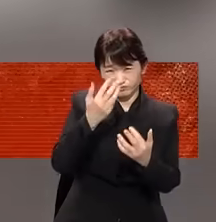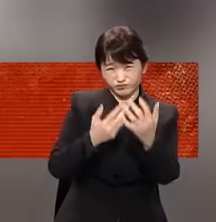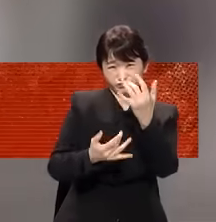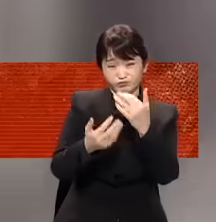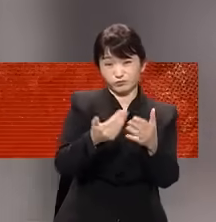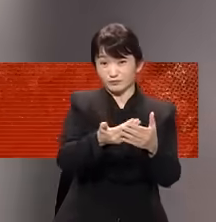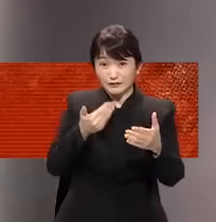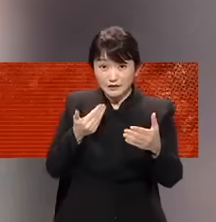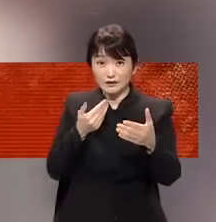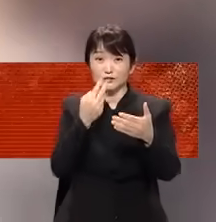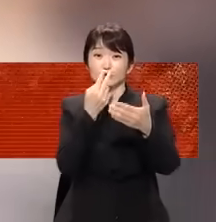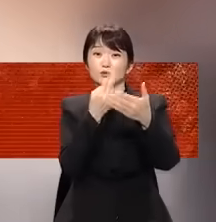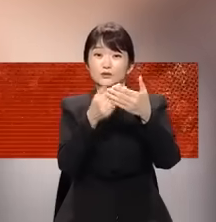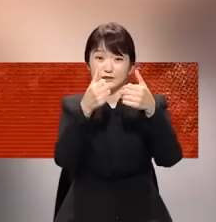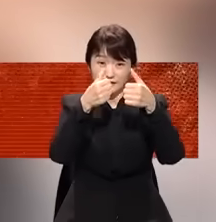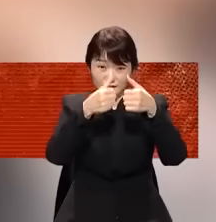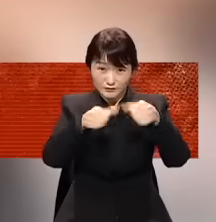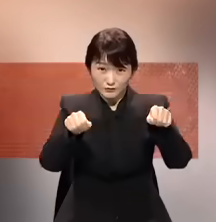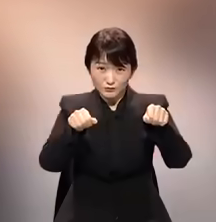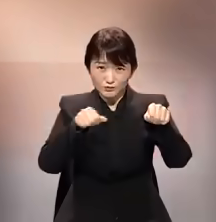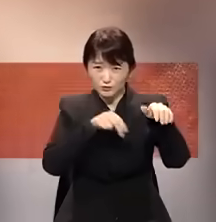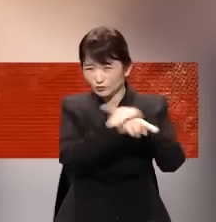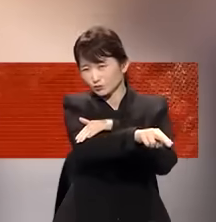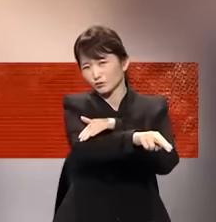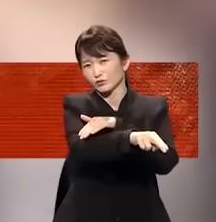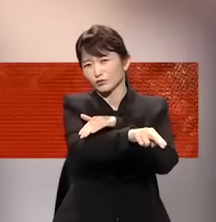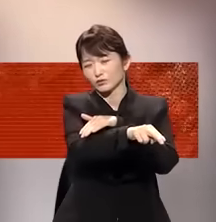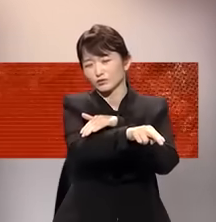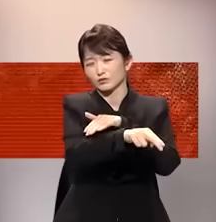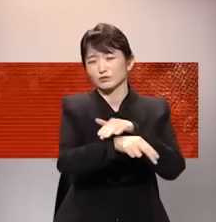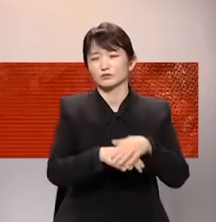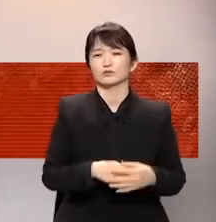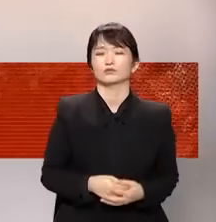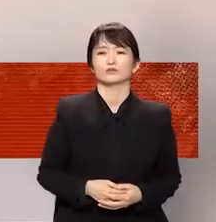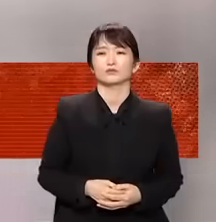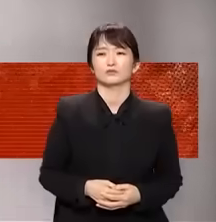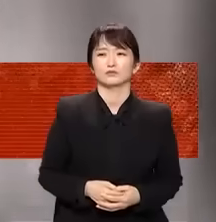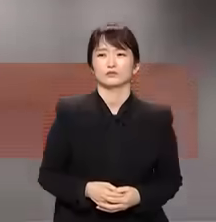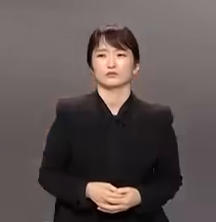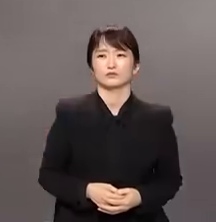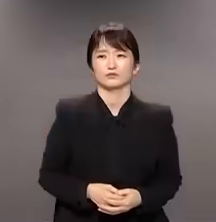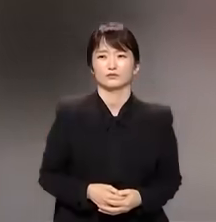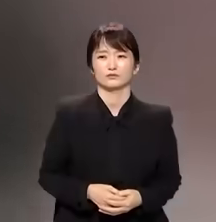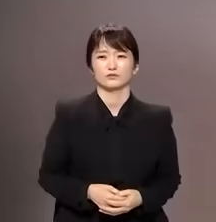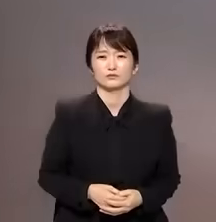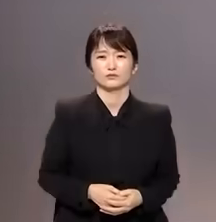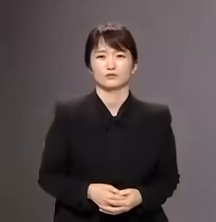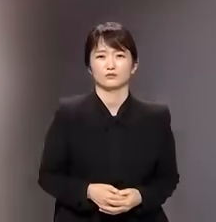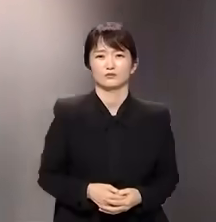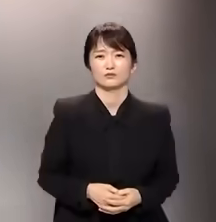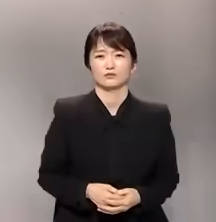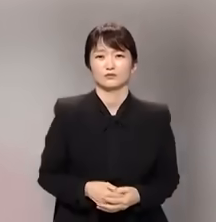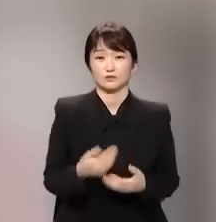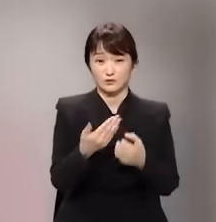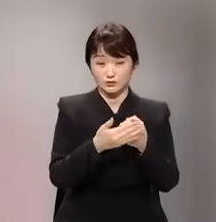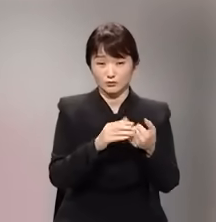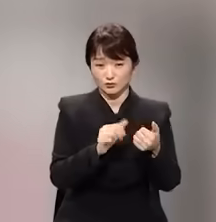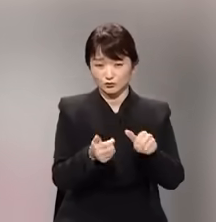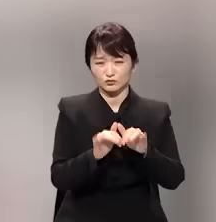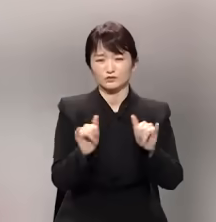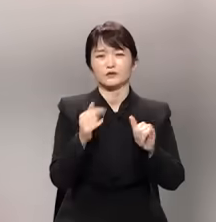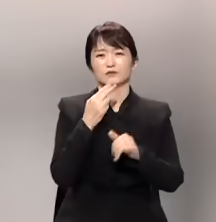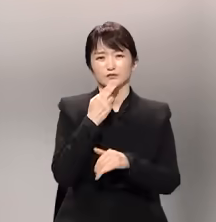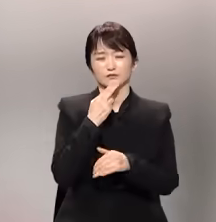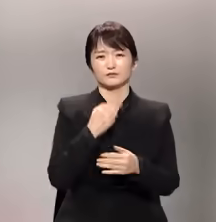집어삼키기 전에 유리창을 힘겹게 부수고이 두 사람 다 탈출 나왔어 나왔어네 이덕분에 사상자는